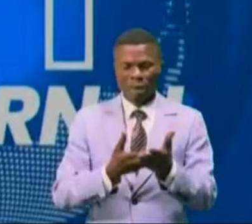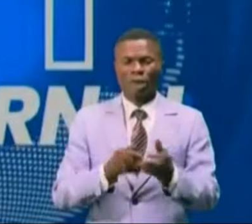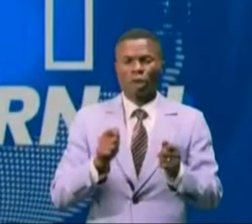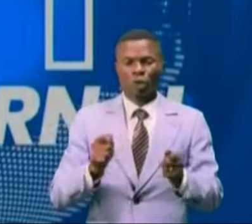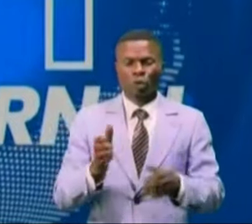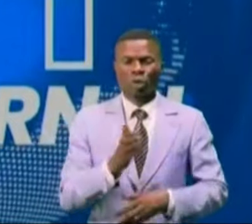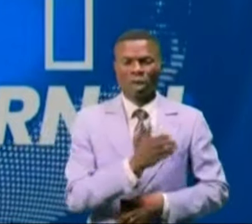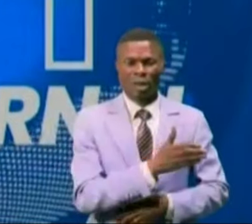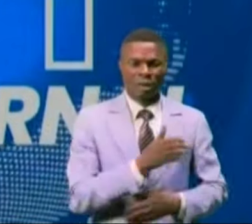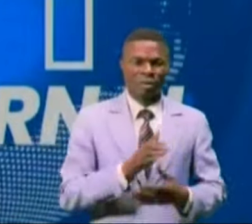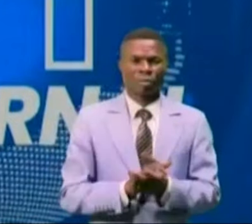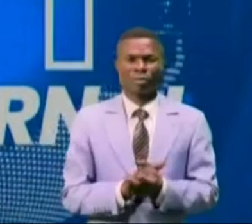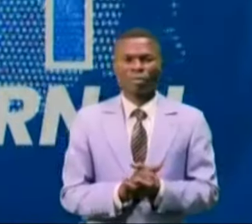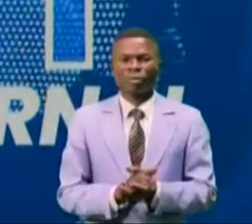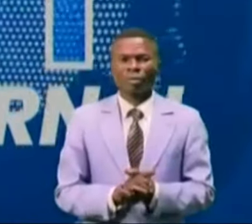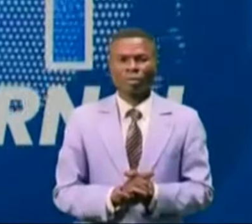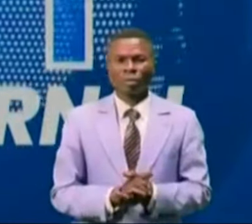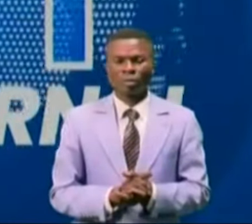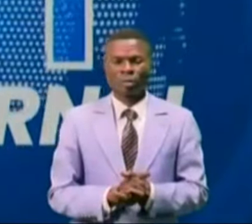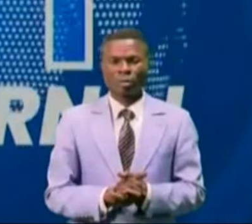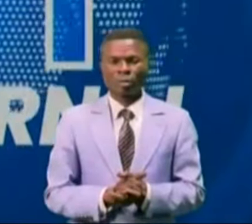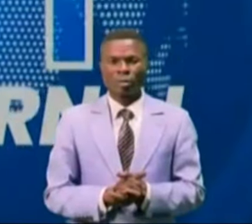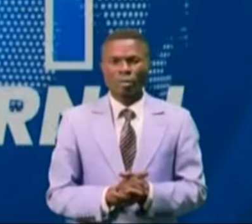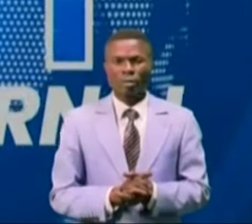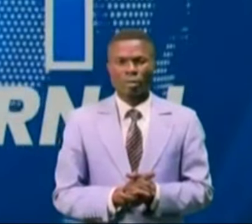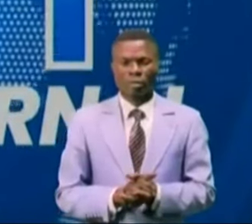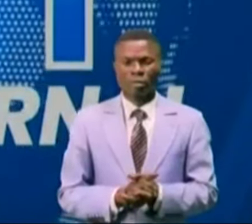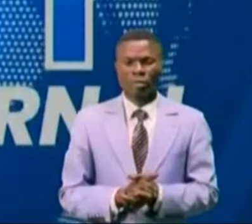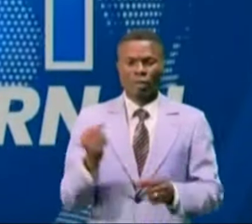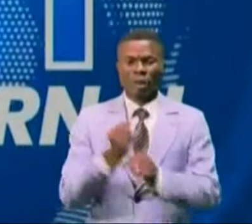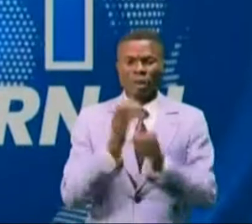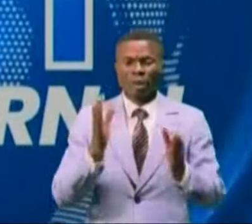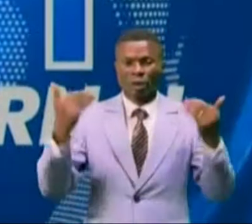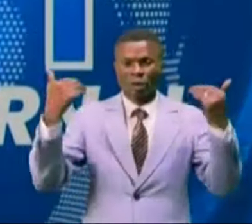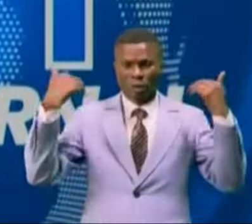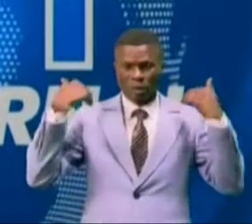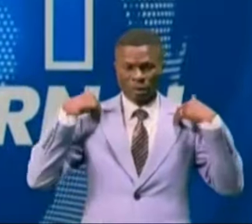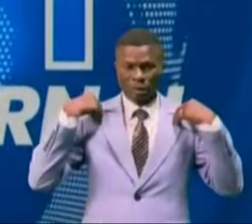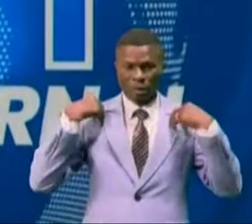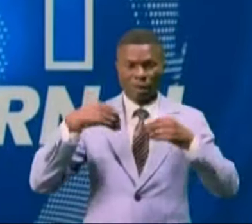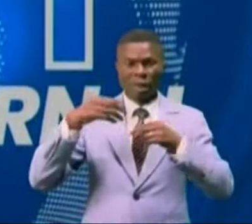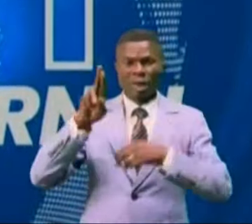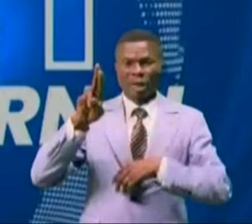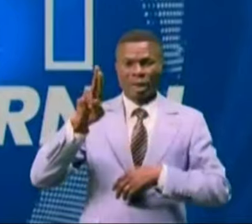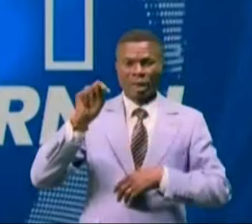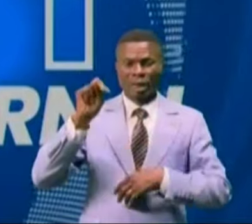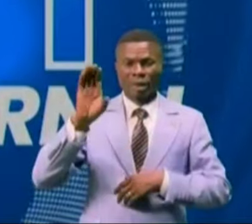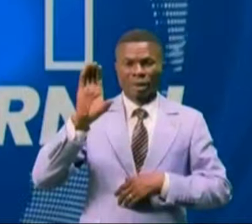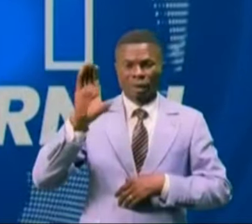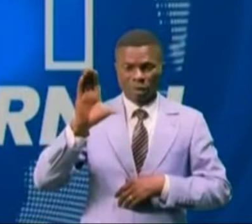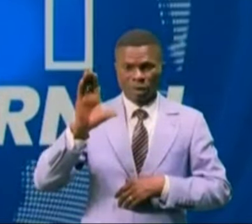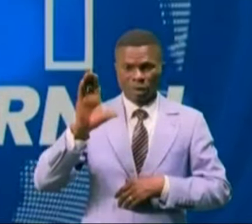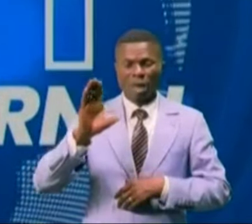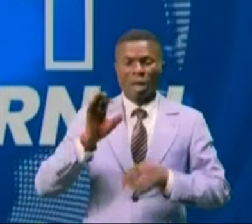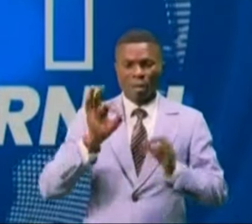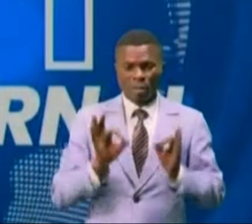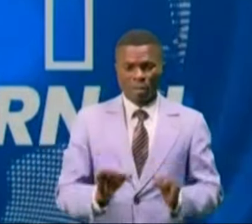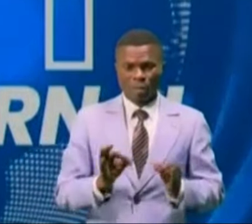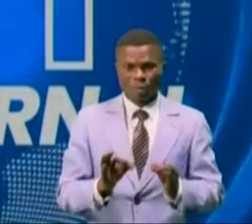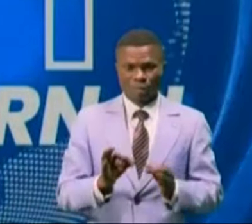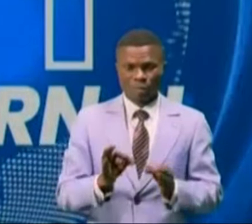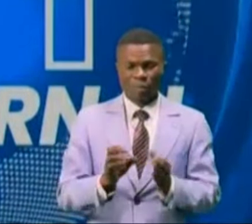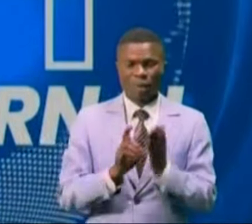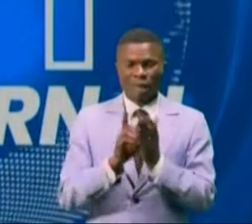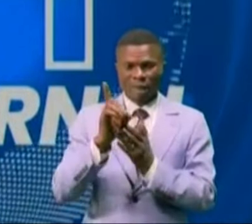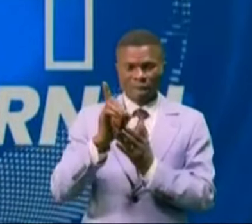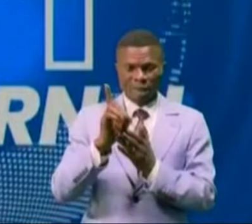prochaines éditions voilà et les agences et cadres de la Radio Télévision nationale congolaises vont de nouveau déguster